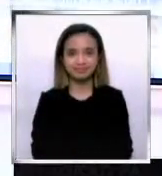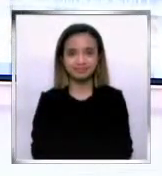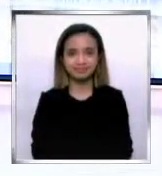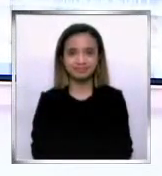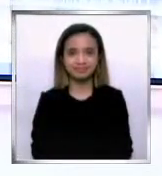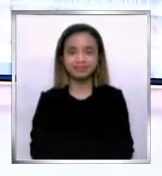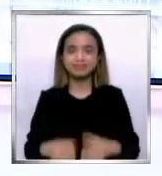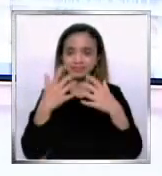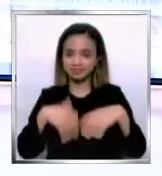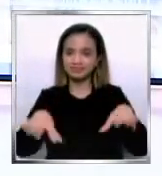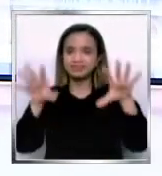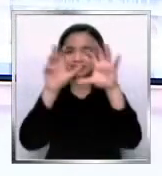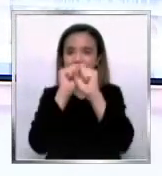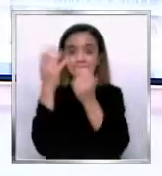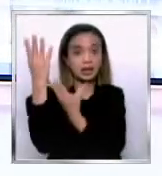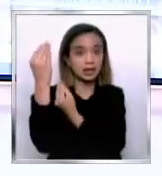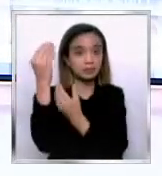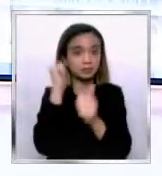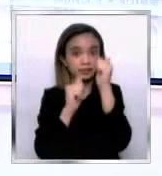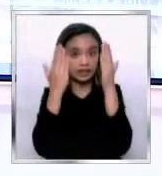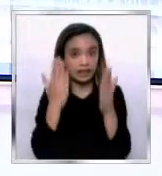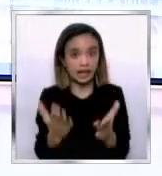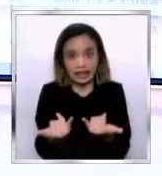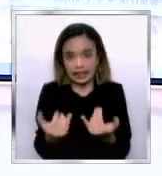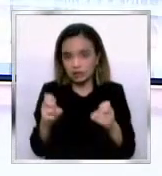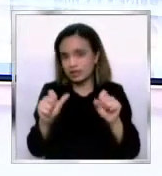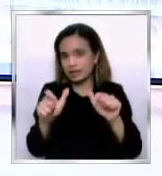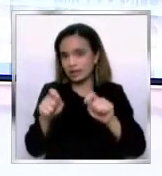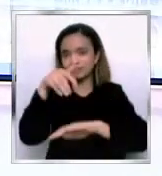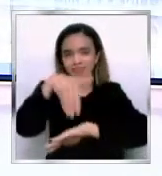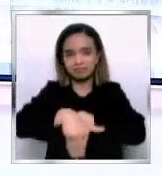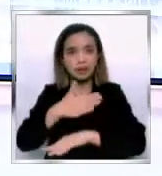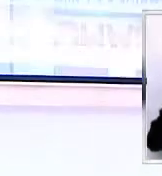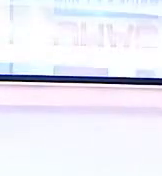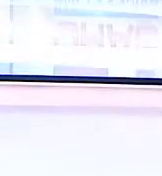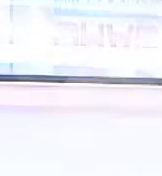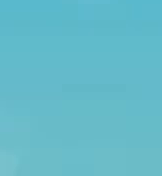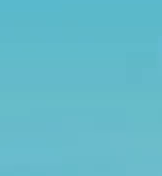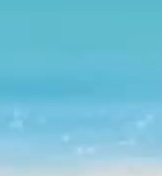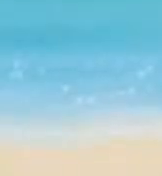And that's my Chika this Saturday night. Ako po si Nelson Canlas. Pia, Ivan.